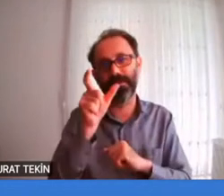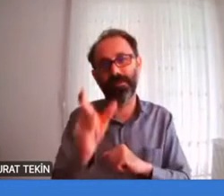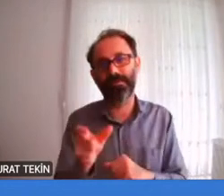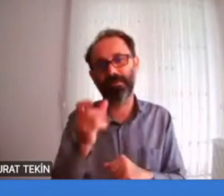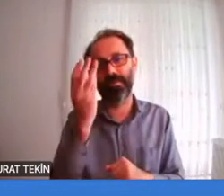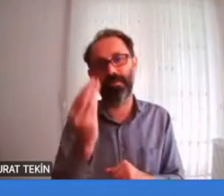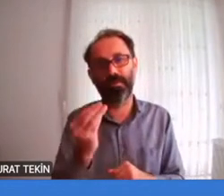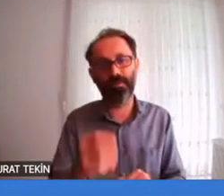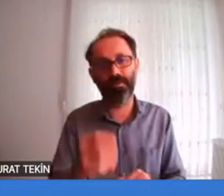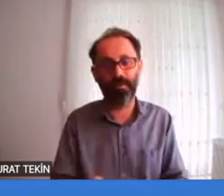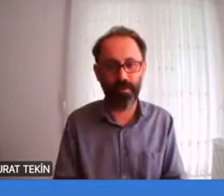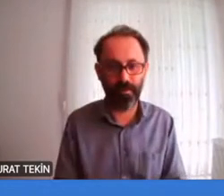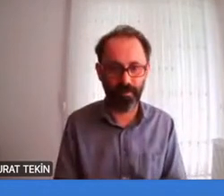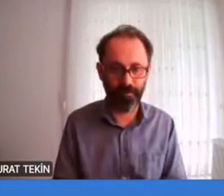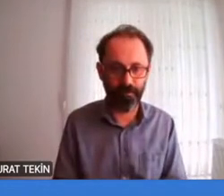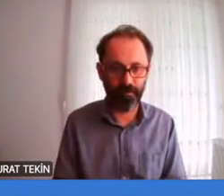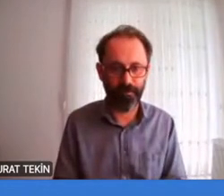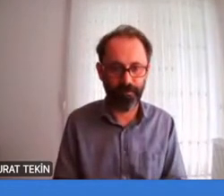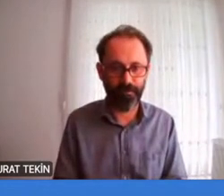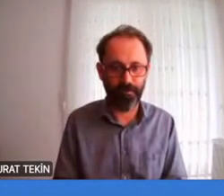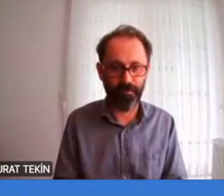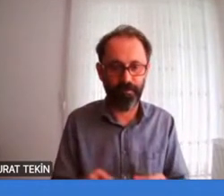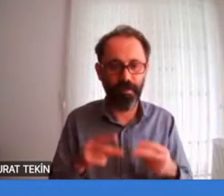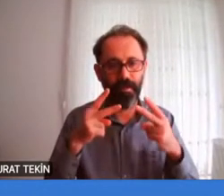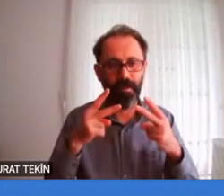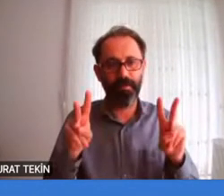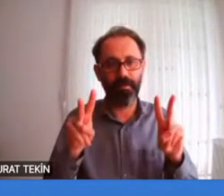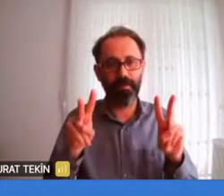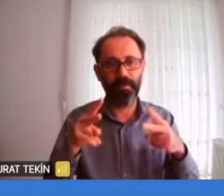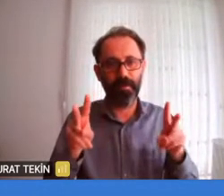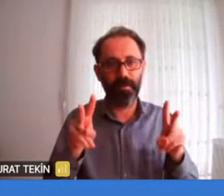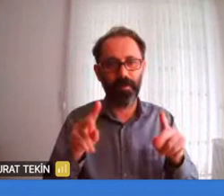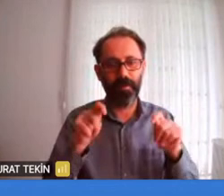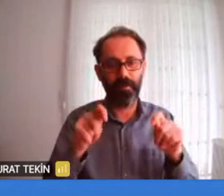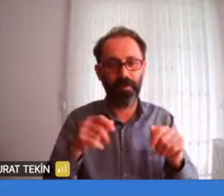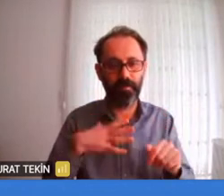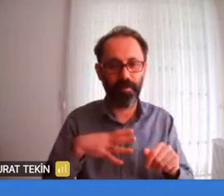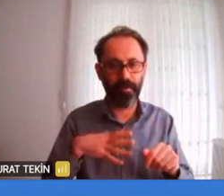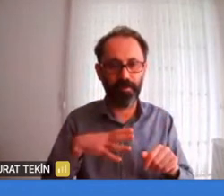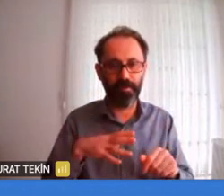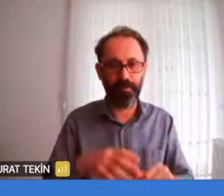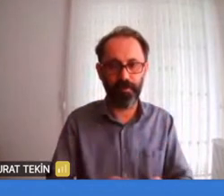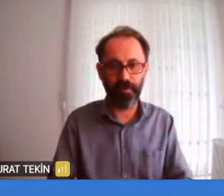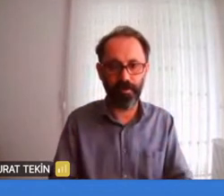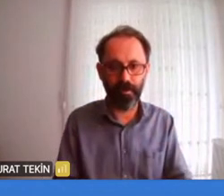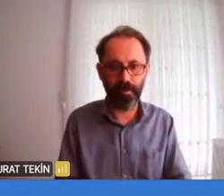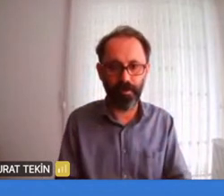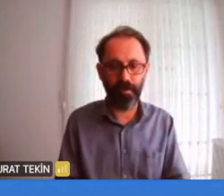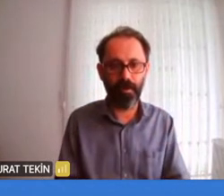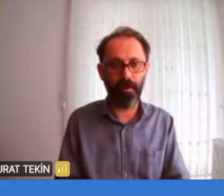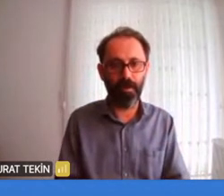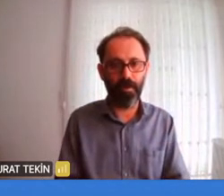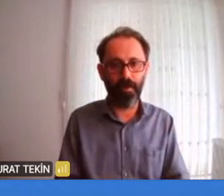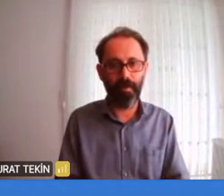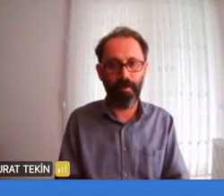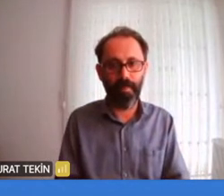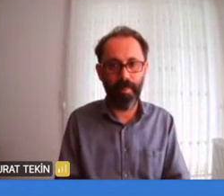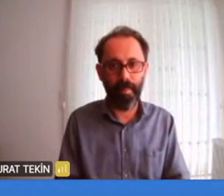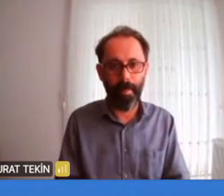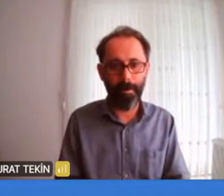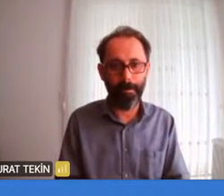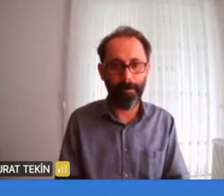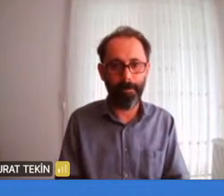Nursel Hocam, ben küçük bir açıklama yapayım şeyle alakalı. Tabii hocamızın verdiği örnek önemli bir örnek. Yani